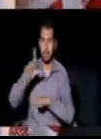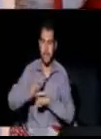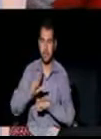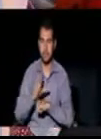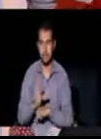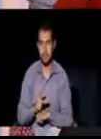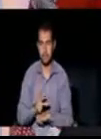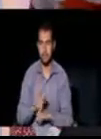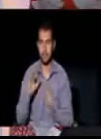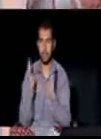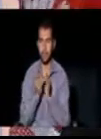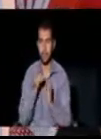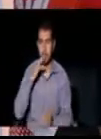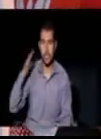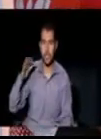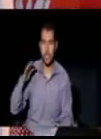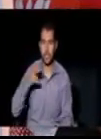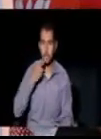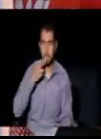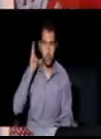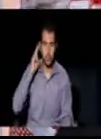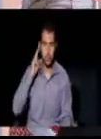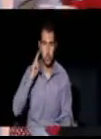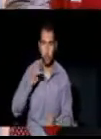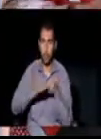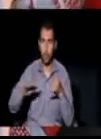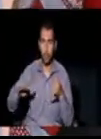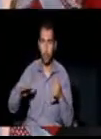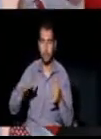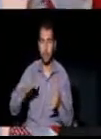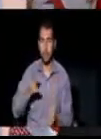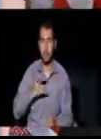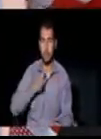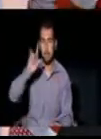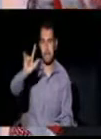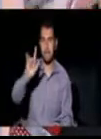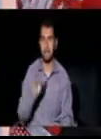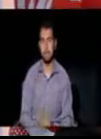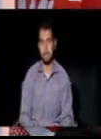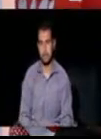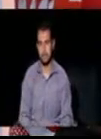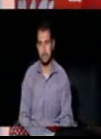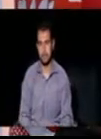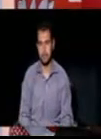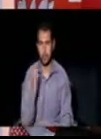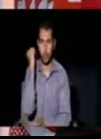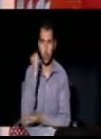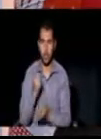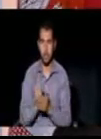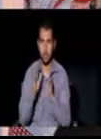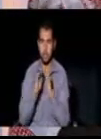والشباب والأطفال والكبار من الصم بيحبوك وأرض مصر كلها كمان بتحبك.